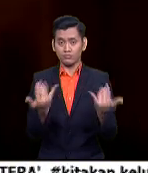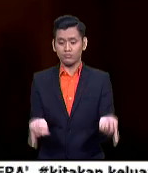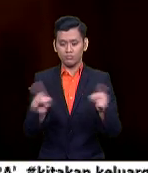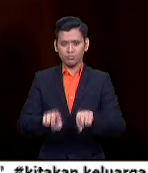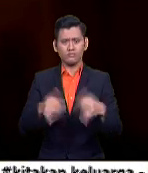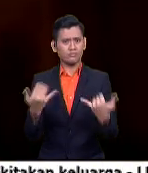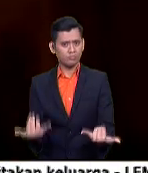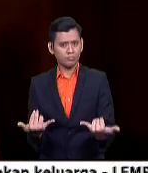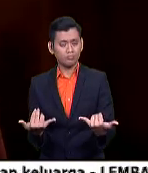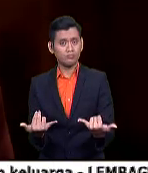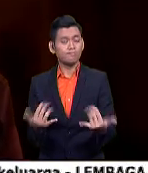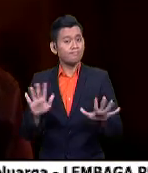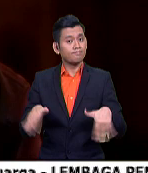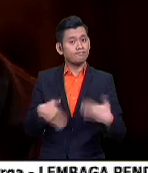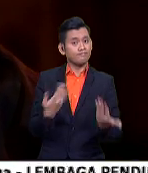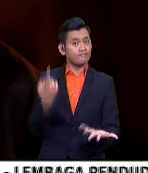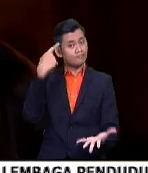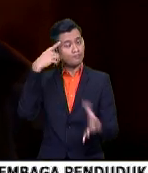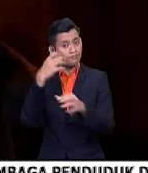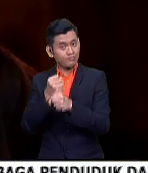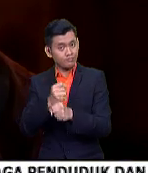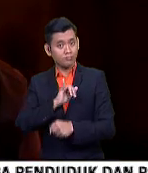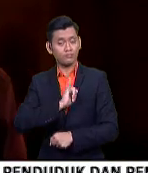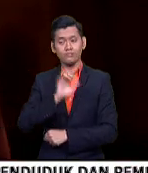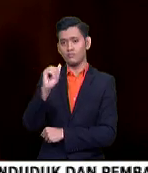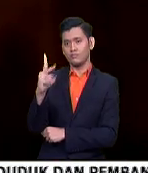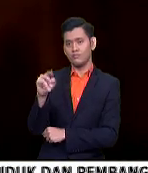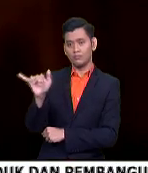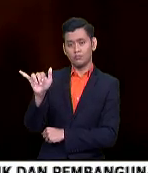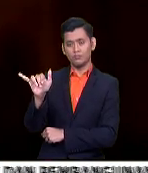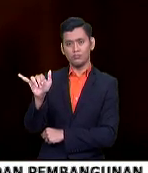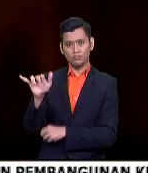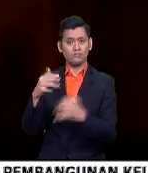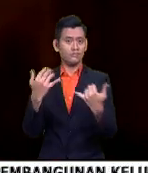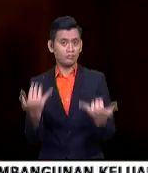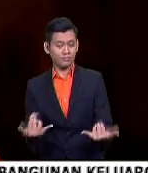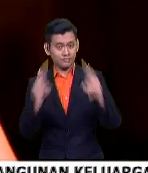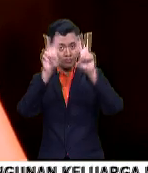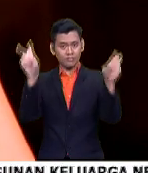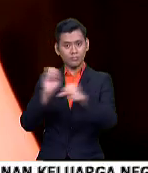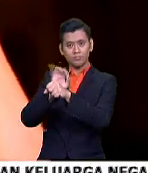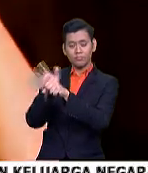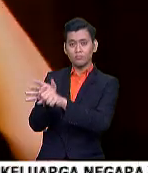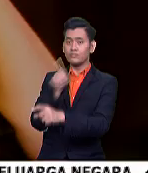kita di mata anda? Saya Andy Reza Rohadian dan ini COVID itu benar.